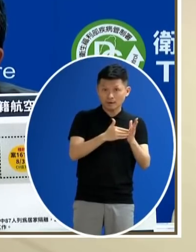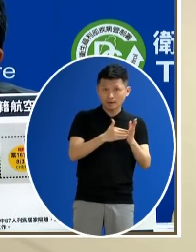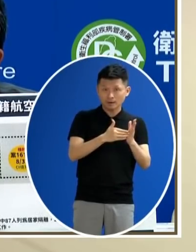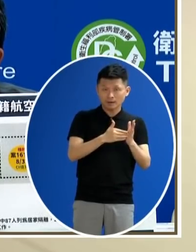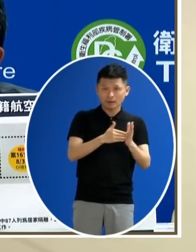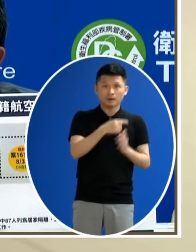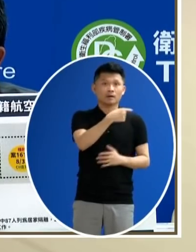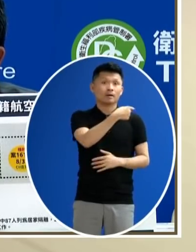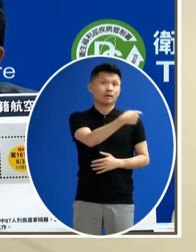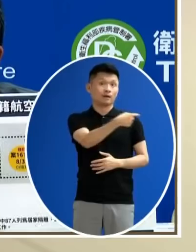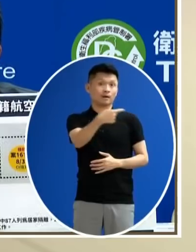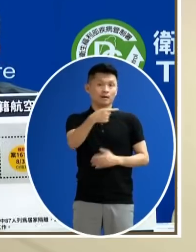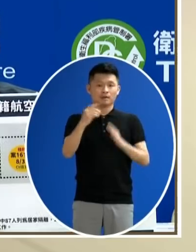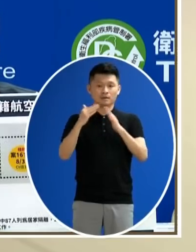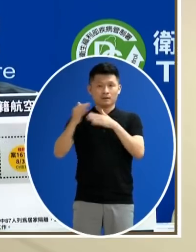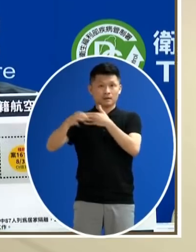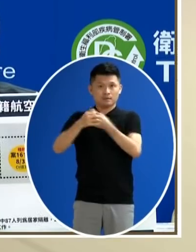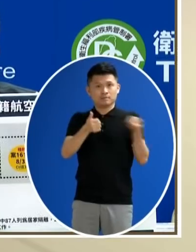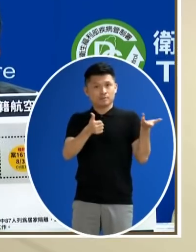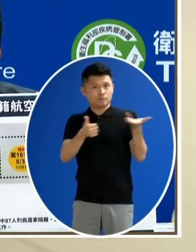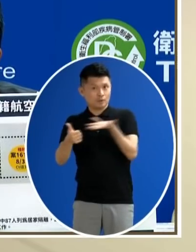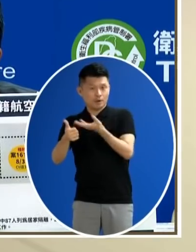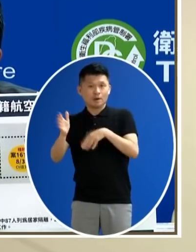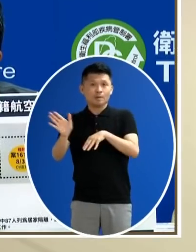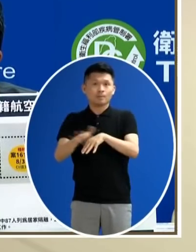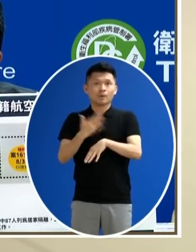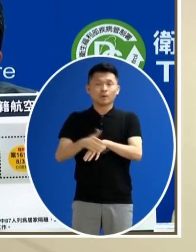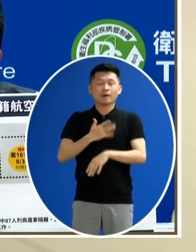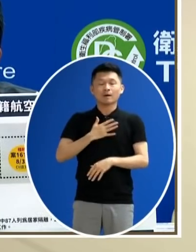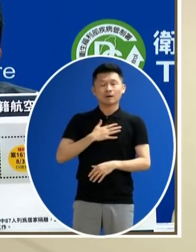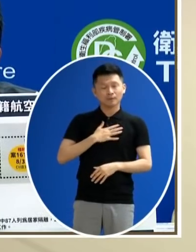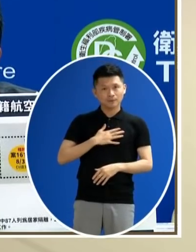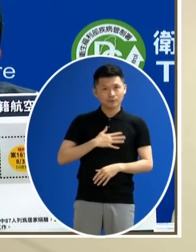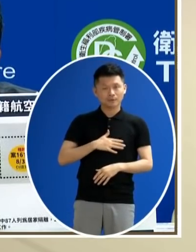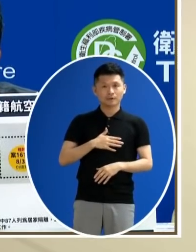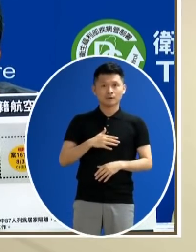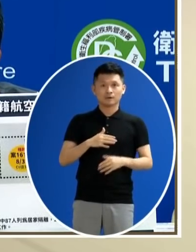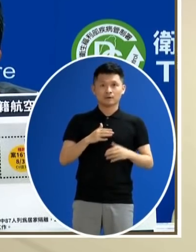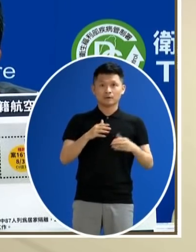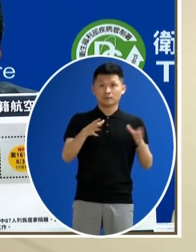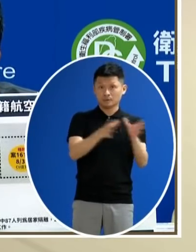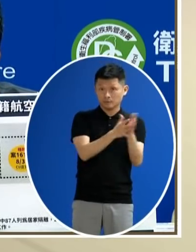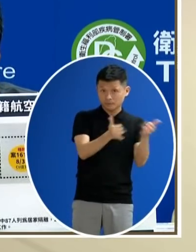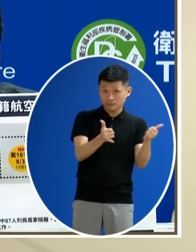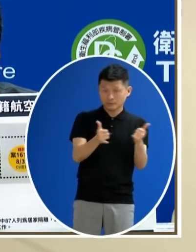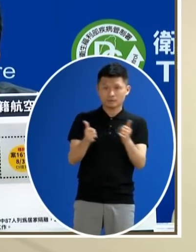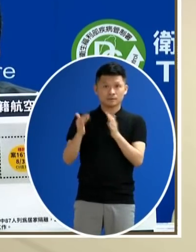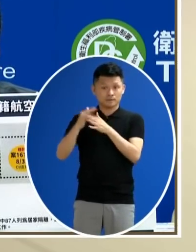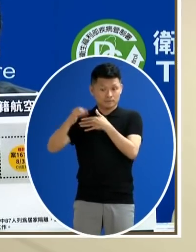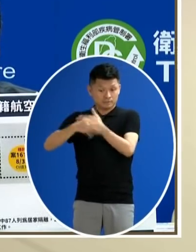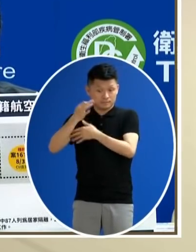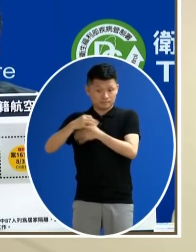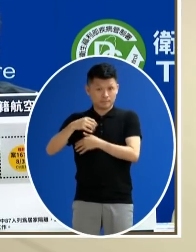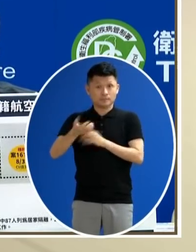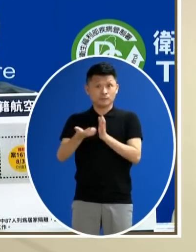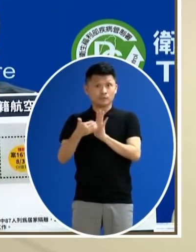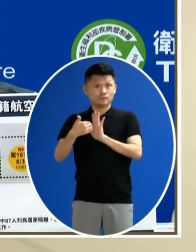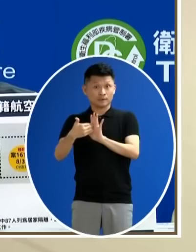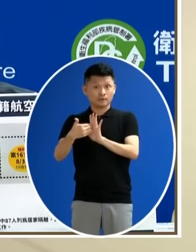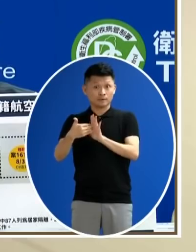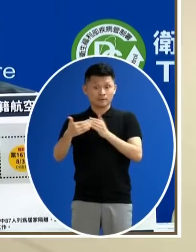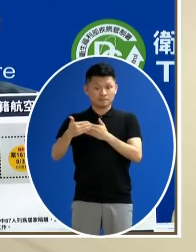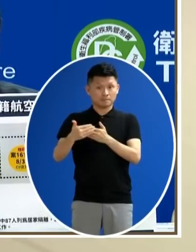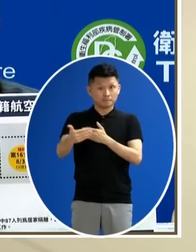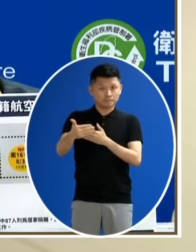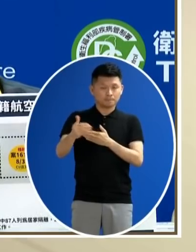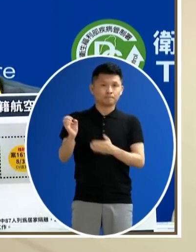哈不会传染给哈家人的可能性的时候，那同班同学家人这个预防性的集中检疫，那就可以及